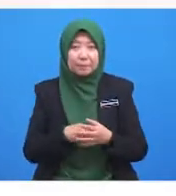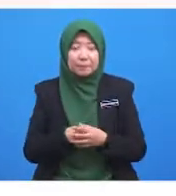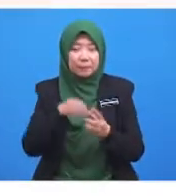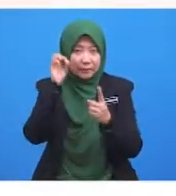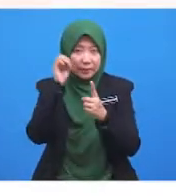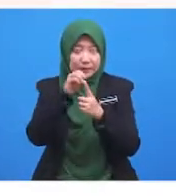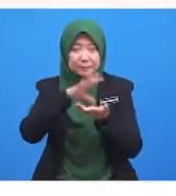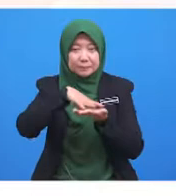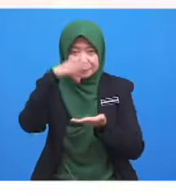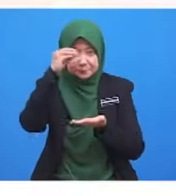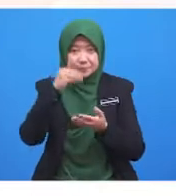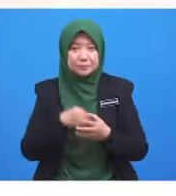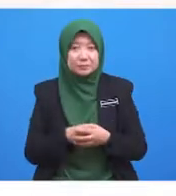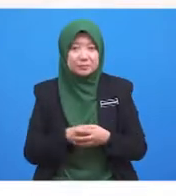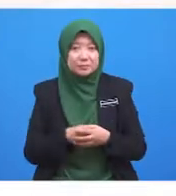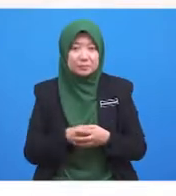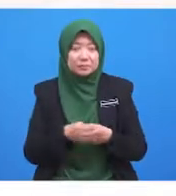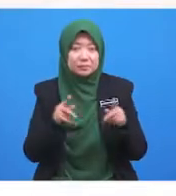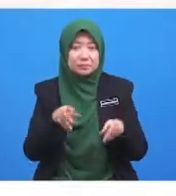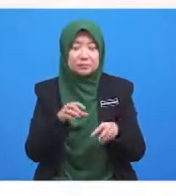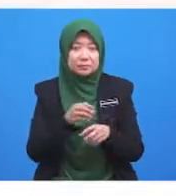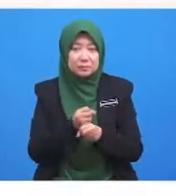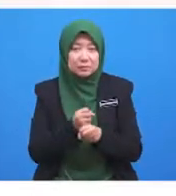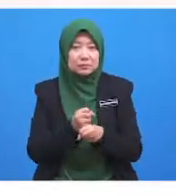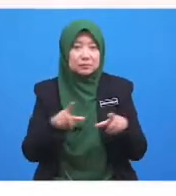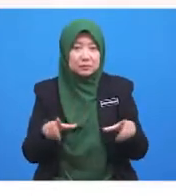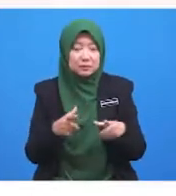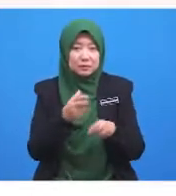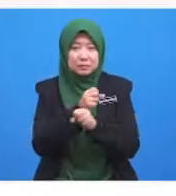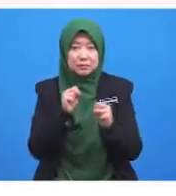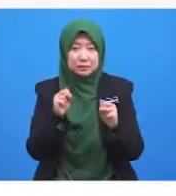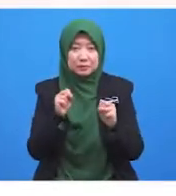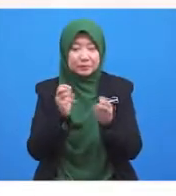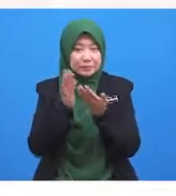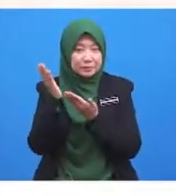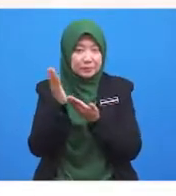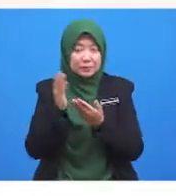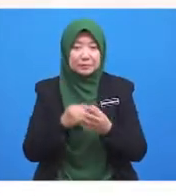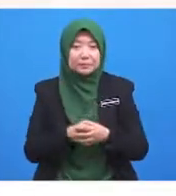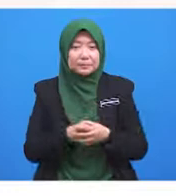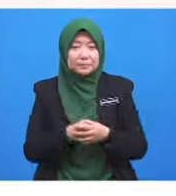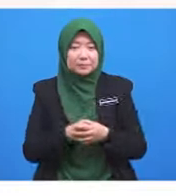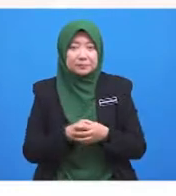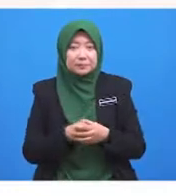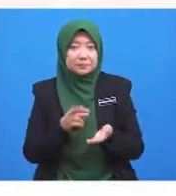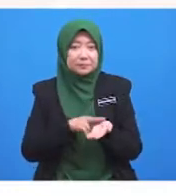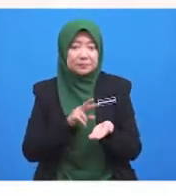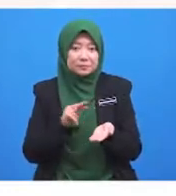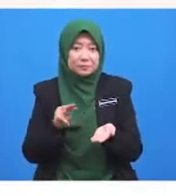pembelajaran kita pada hari ini adalah pelajar dapat melakukan persediaan perkhidmatan rawatan badan